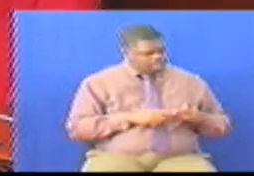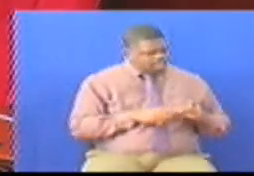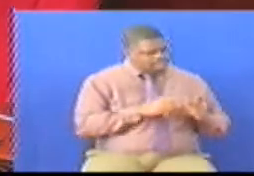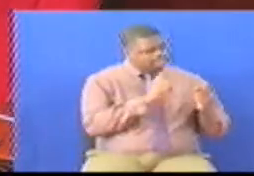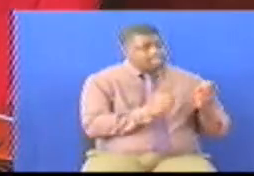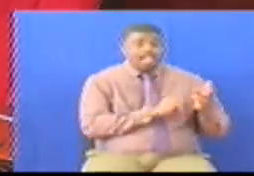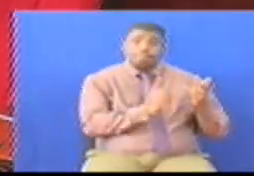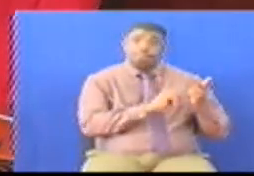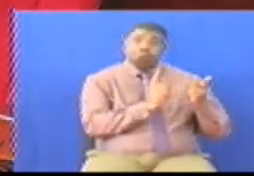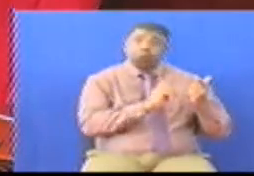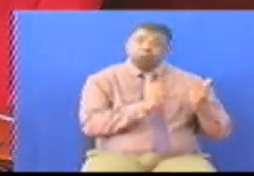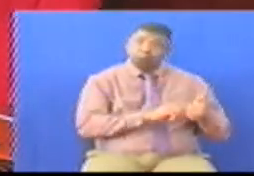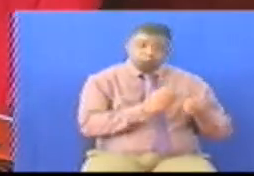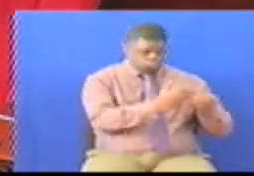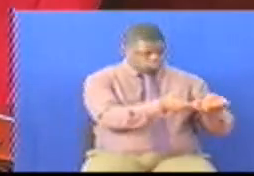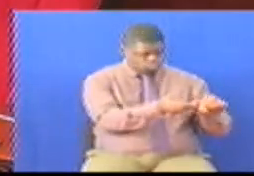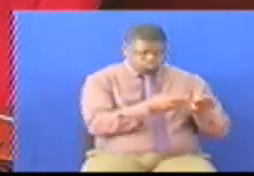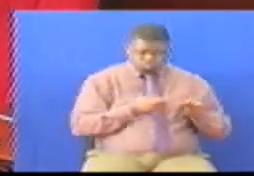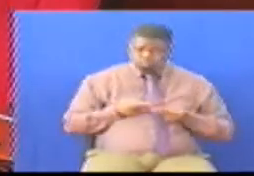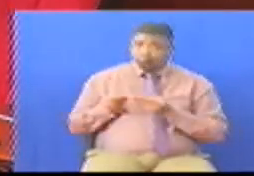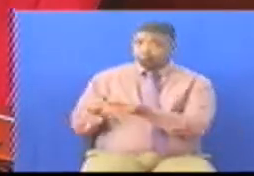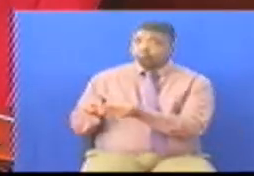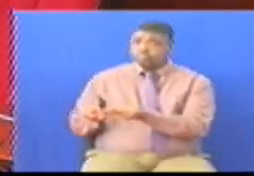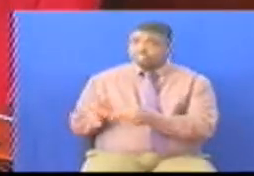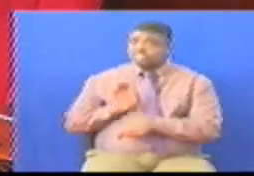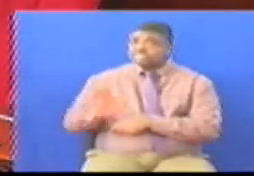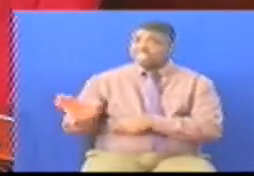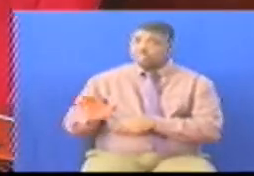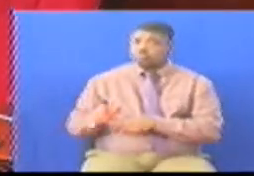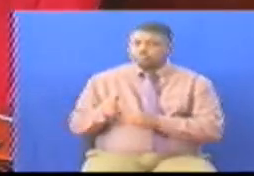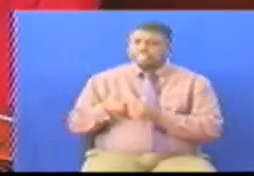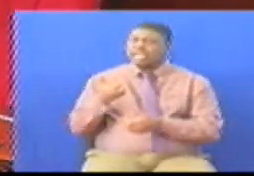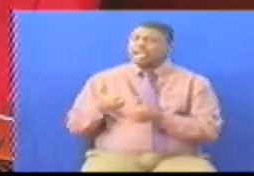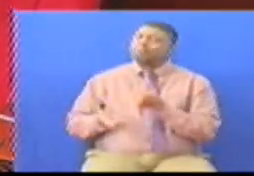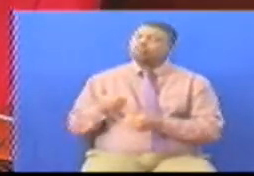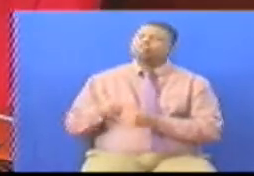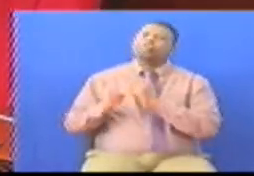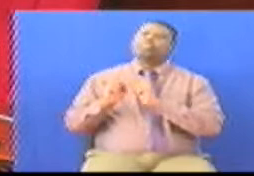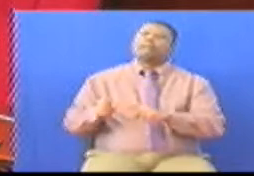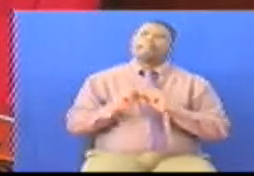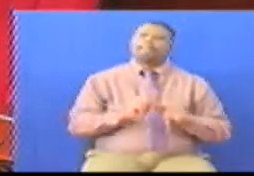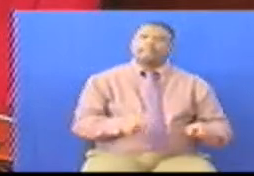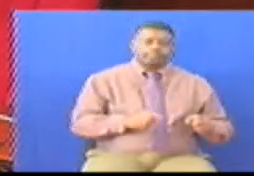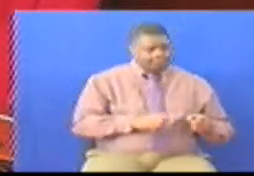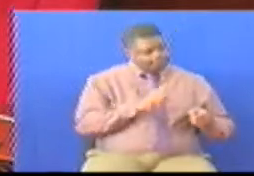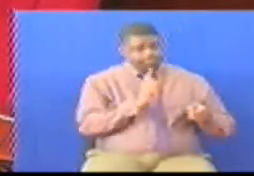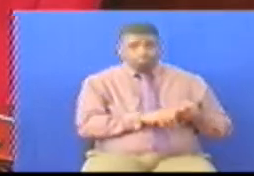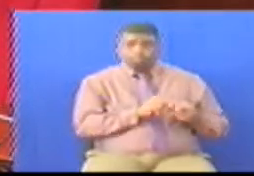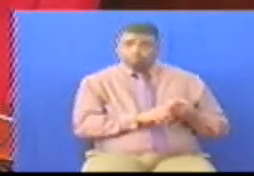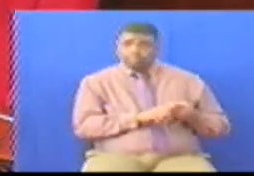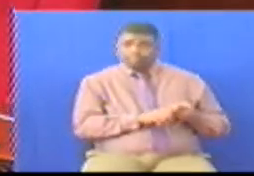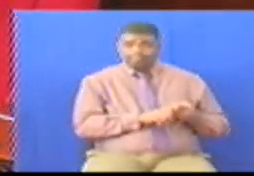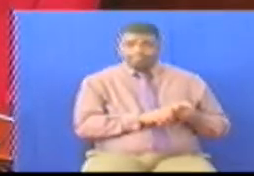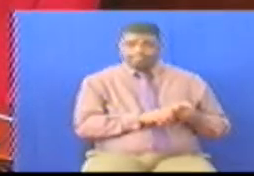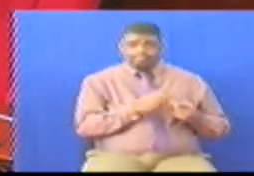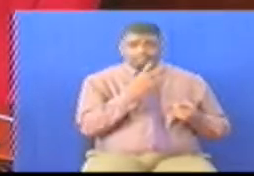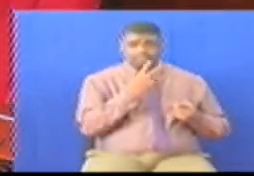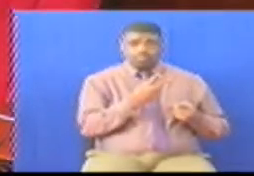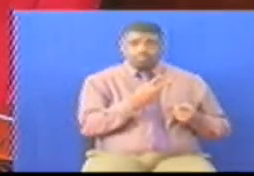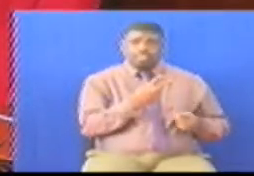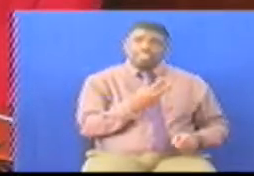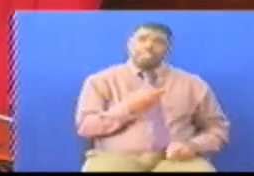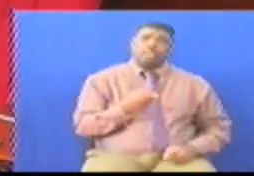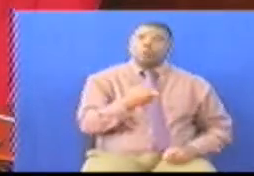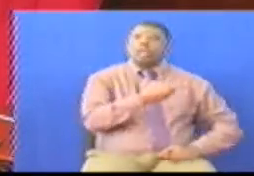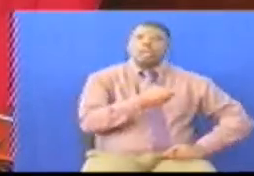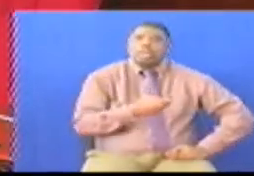ambazo walizozileta pale, hesabu zao zilikuwa zina changamoto mbalimbali. Moja wapo ni kwamba ilikuwa inaonekana TTCL wanadaiwa